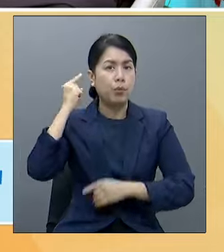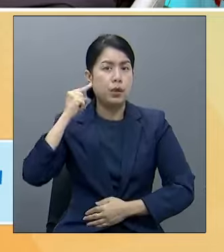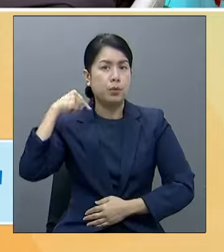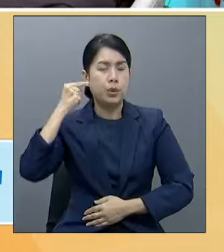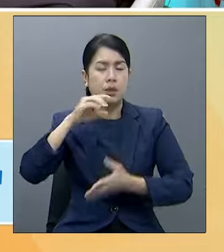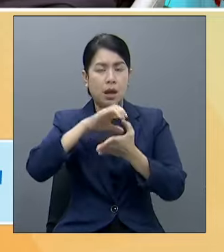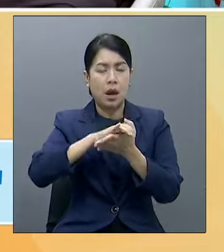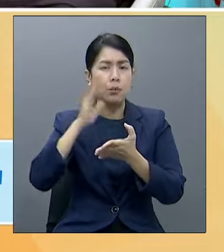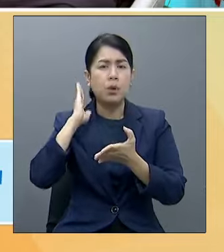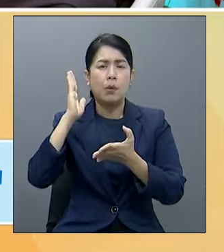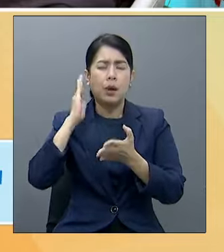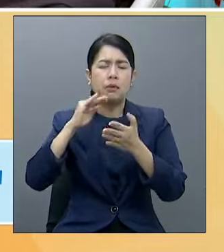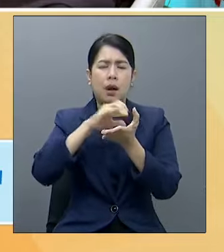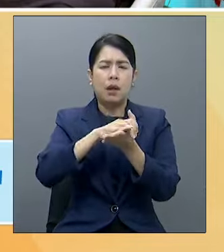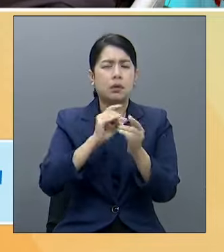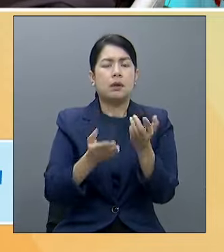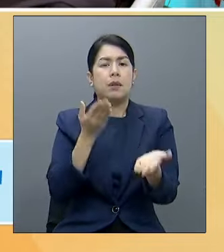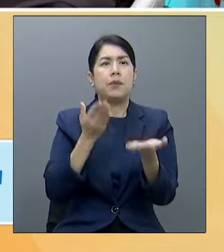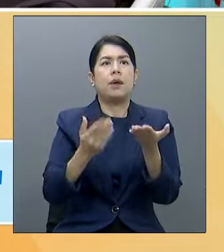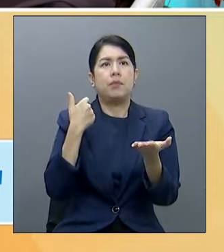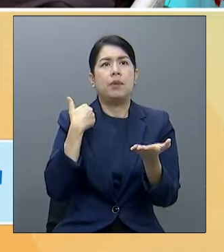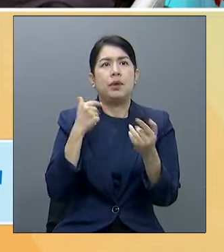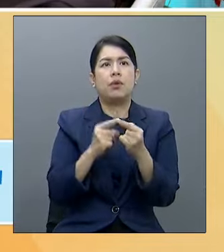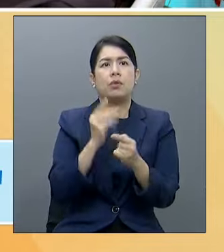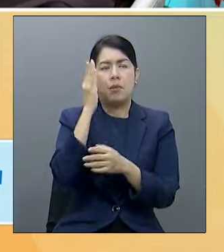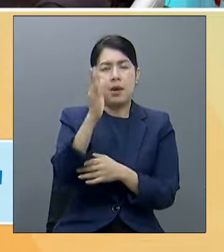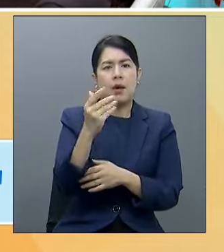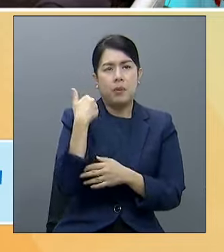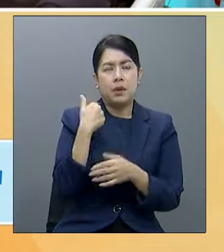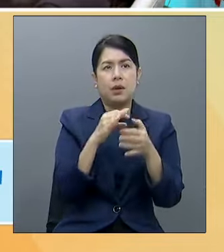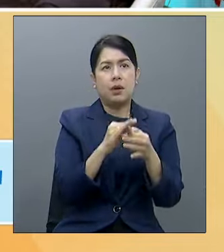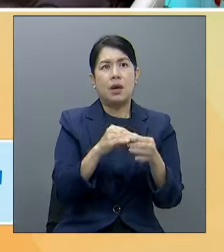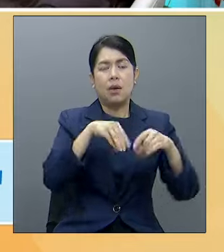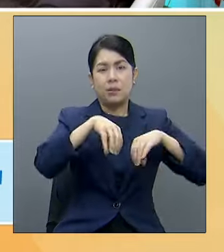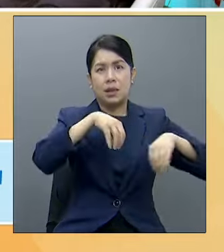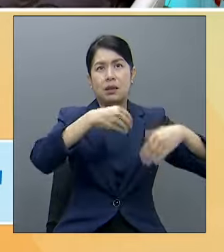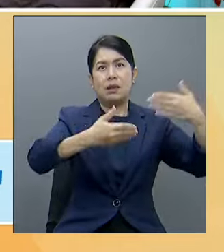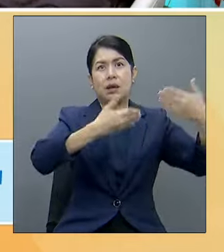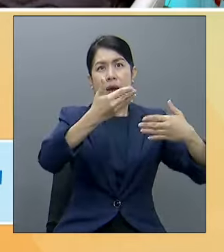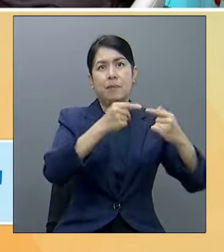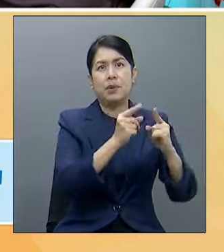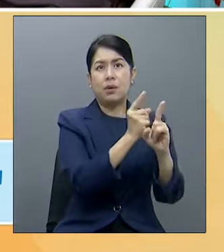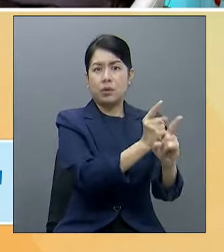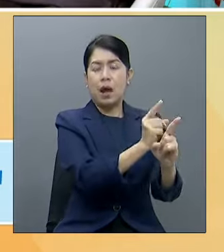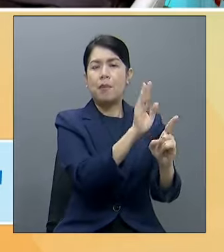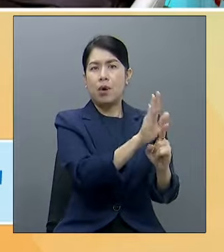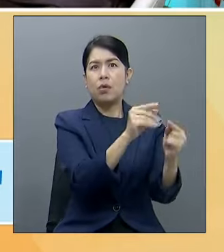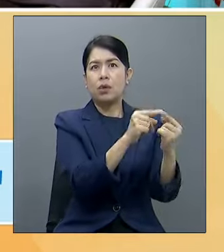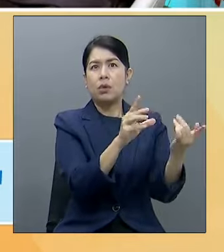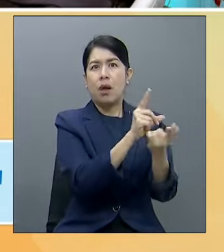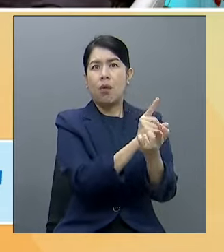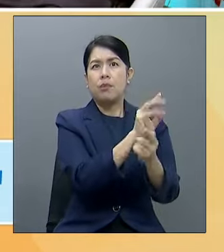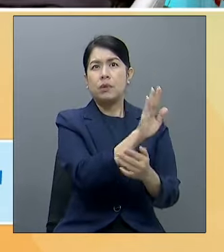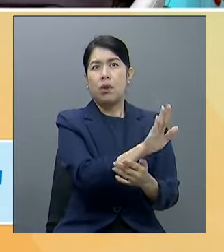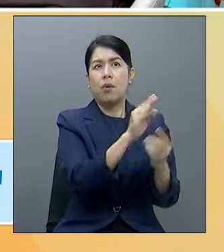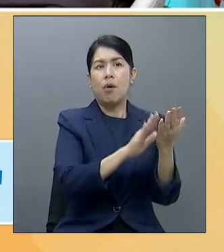ฉลิมฉลองเพราะฉะนั้นนะคะคอนเซปต่างๆที่เราคิดเนี่ยมันลิงก์อยู่กับสถานการณ์ของสังคมบ้านเมืองแล้วก็สถาน